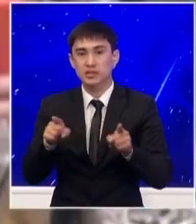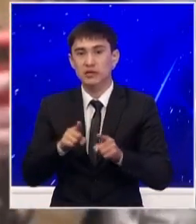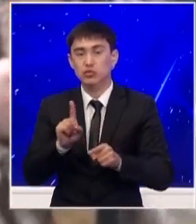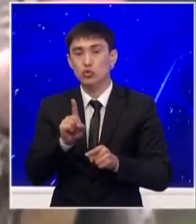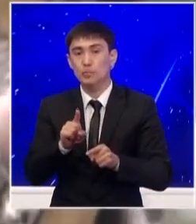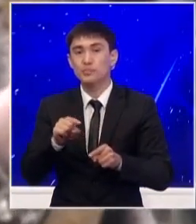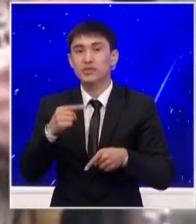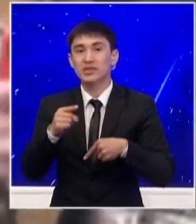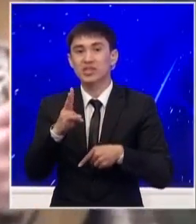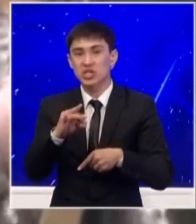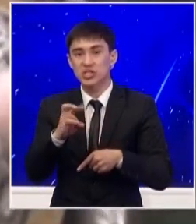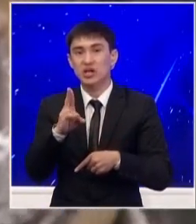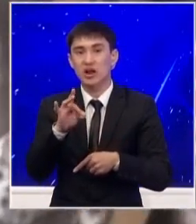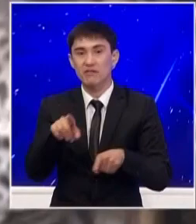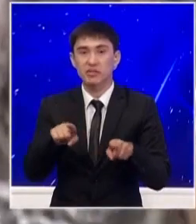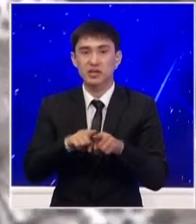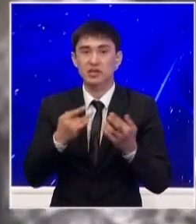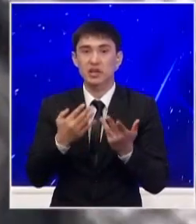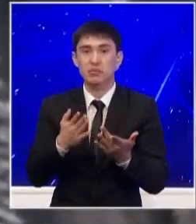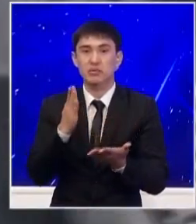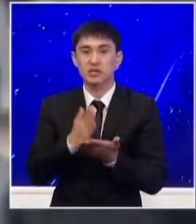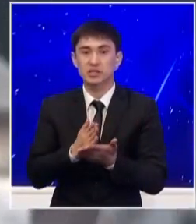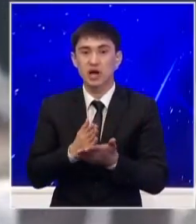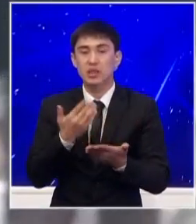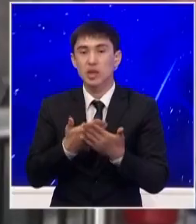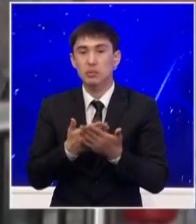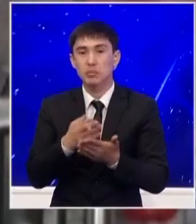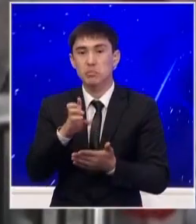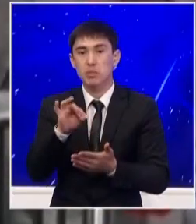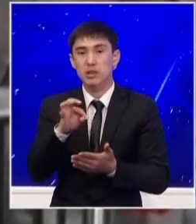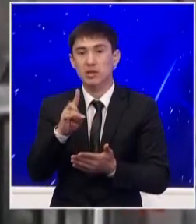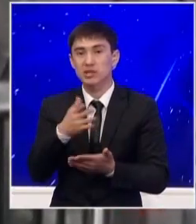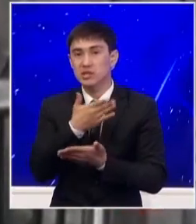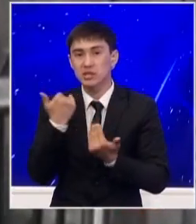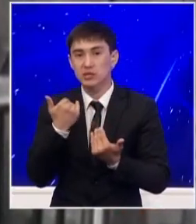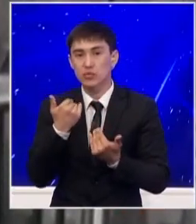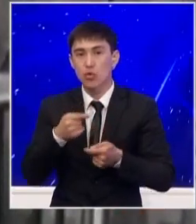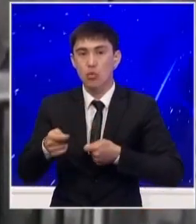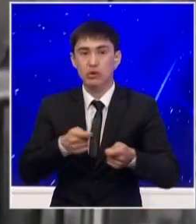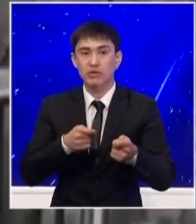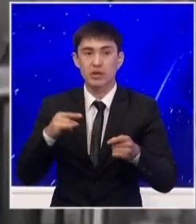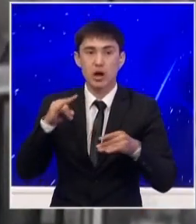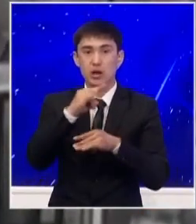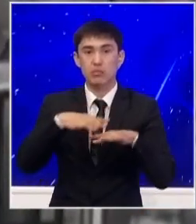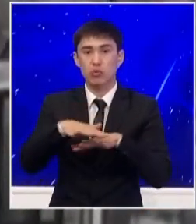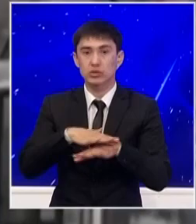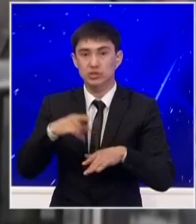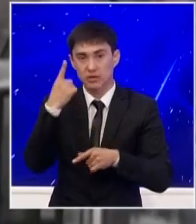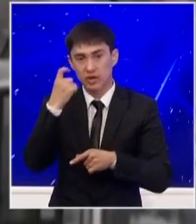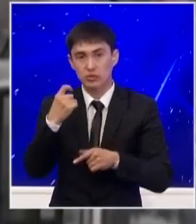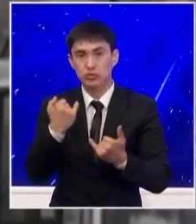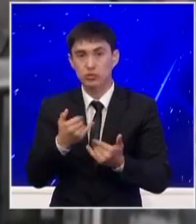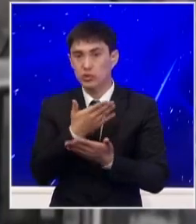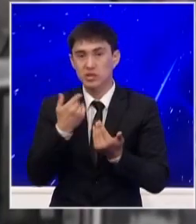что только в Нише и в Кралеве такие требования выдвигаются, а, например, в Белграде нет. В управлении аэропортов заявляют, что до сих